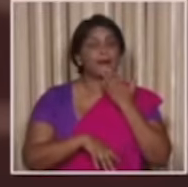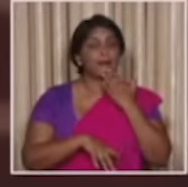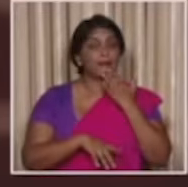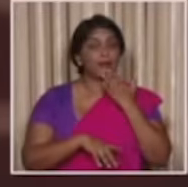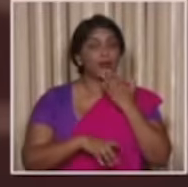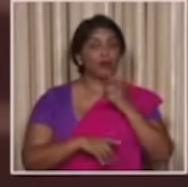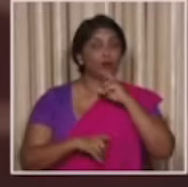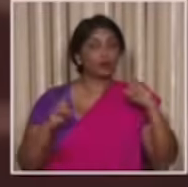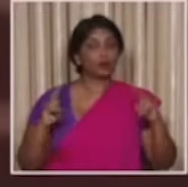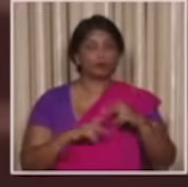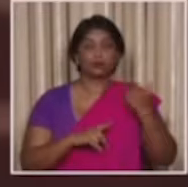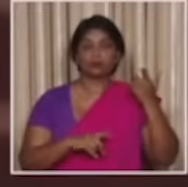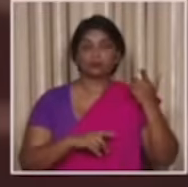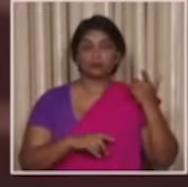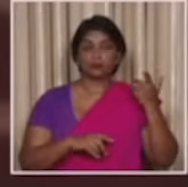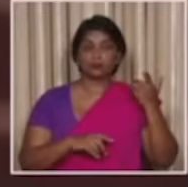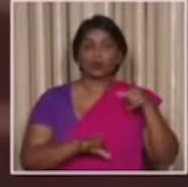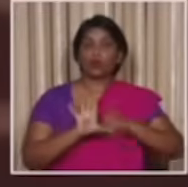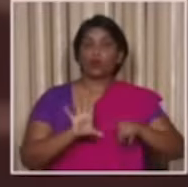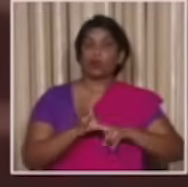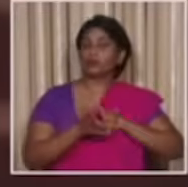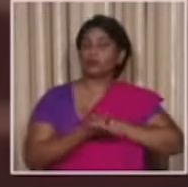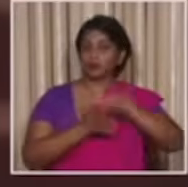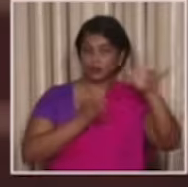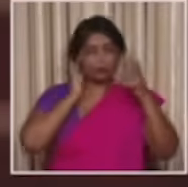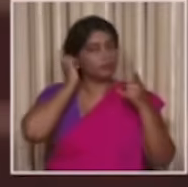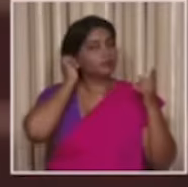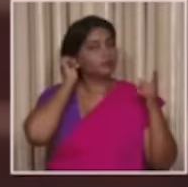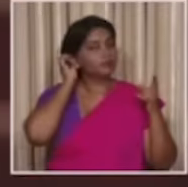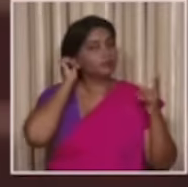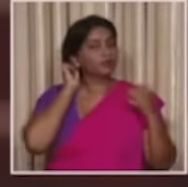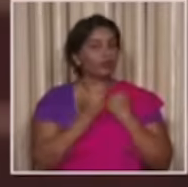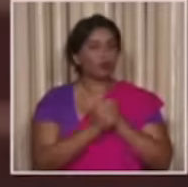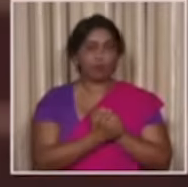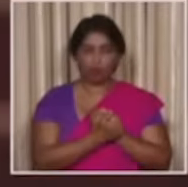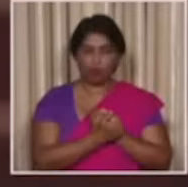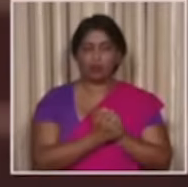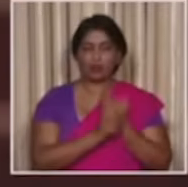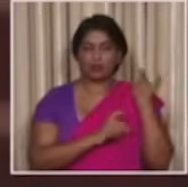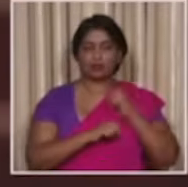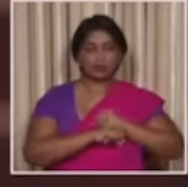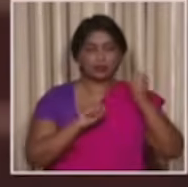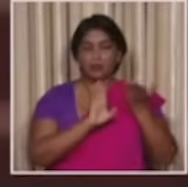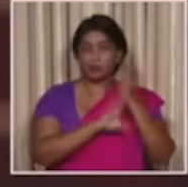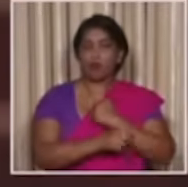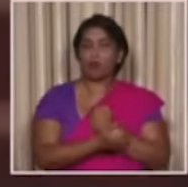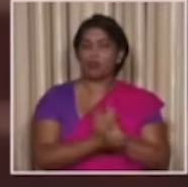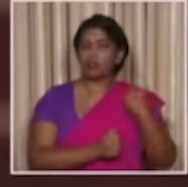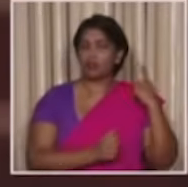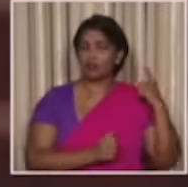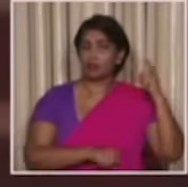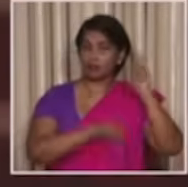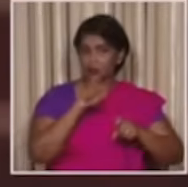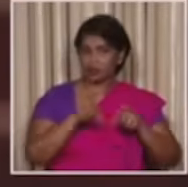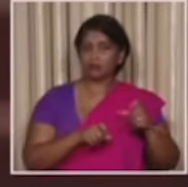ගියා ශ්‍රේෂ්ඨ අධිකරණ පොහුණු වෙන්න. ඒ නිසා පොලිසිය පෞගිය අරගලයට එස්සලා පොලිසිය හමුදාව